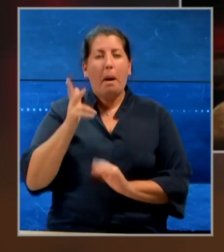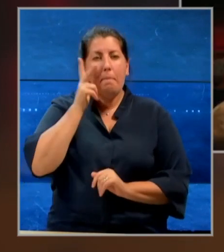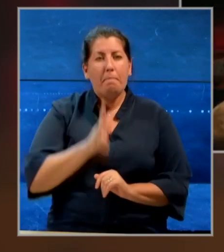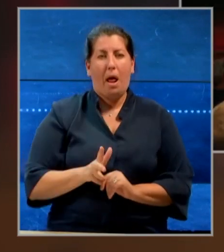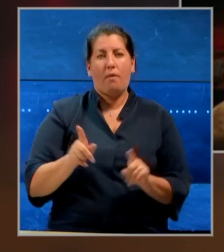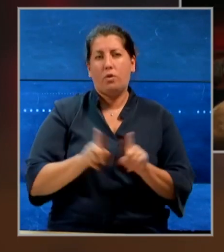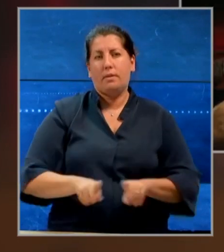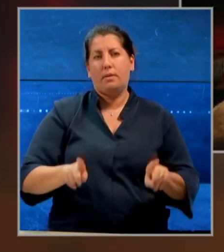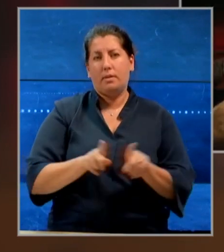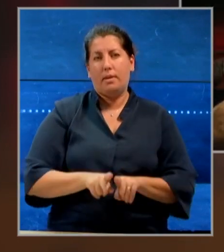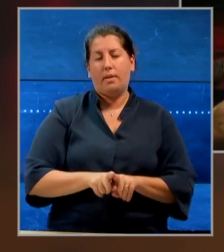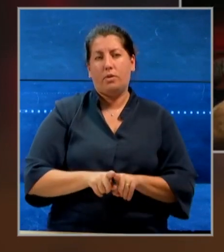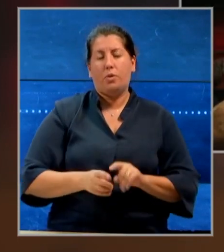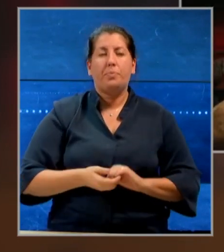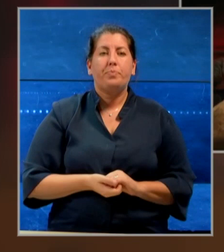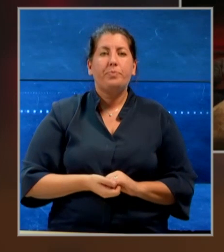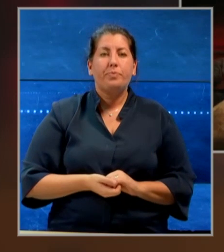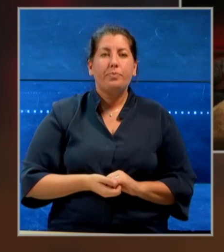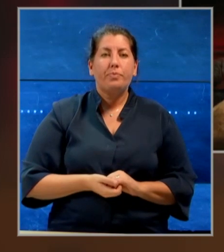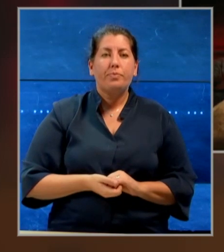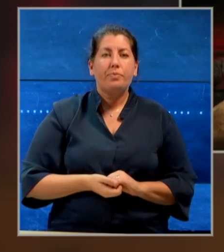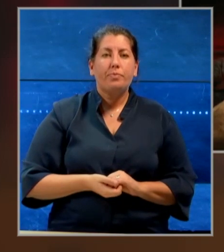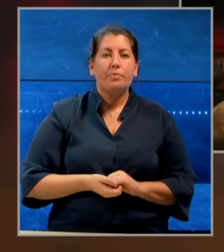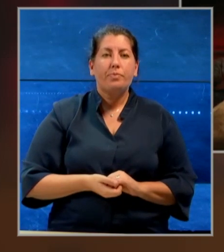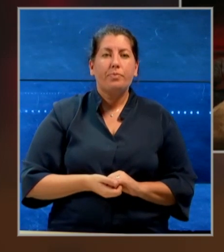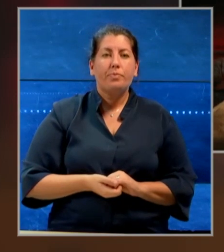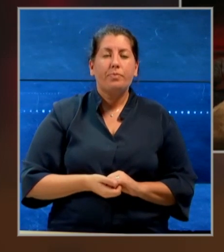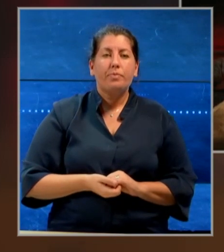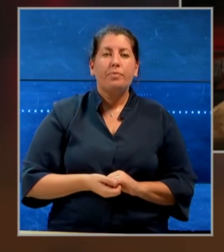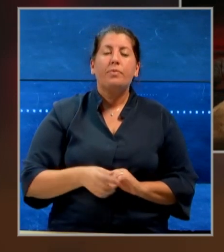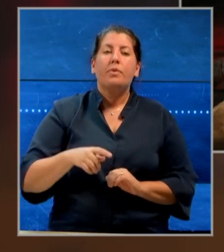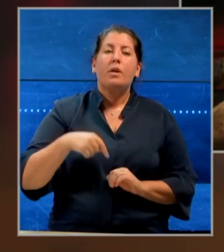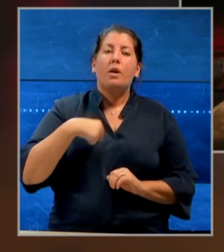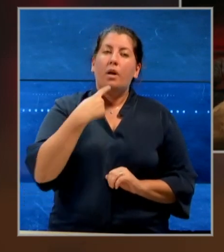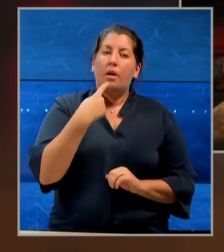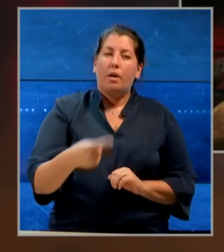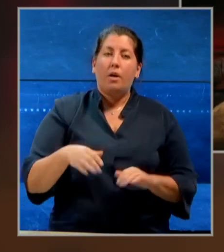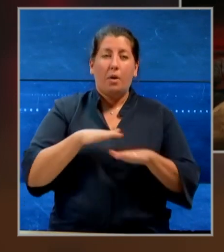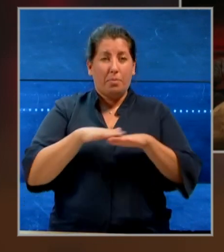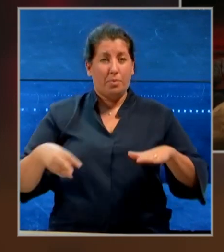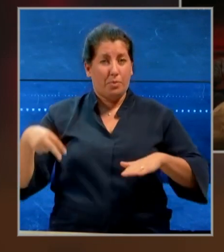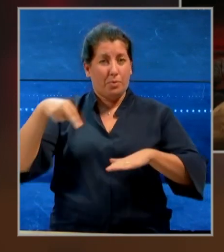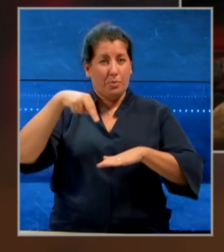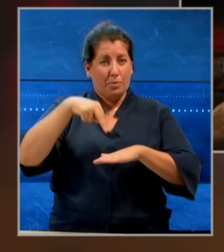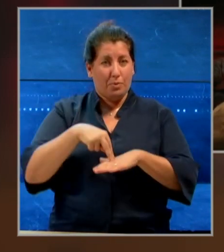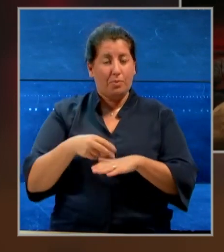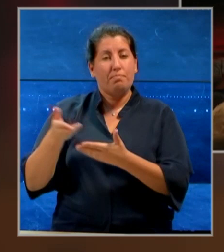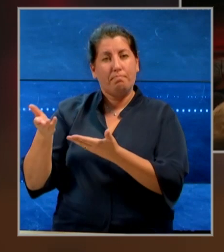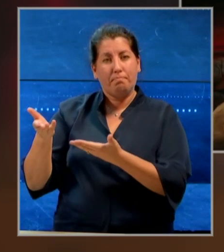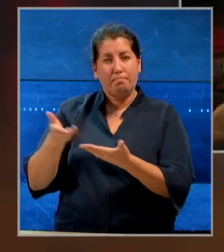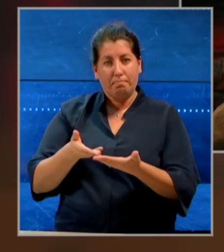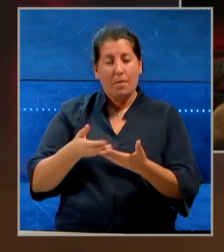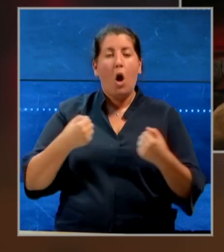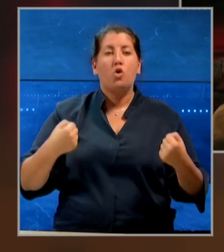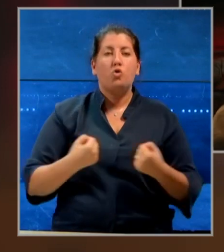congedarci con il direttore, però come sempre ad ogni puntata facciamo salire sul palco un nostro sostenitore, un nostro sponsor,